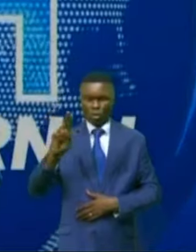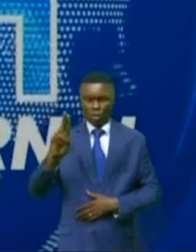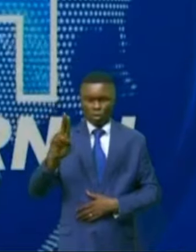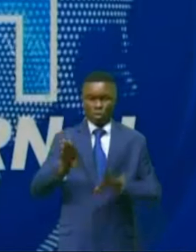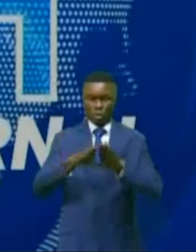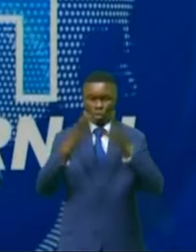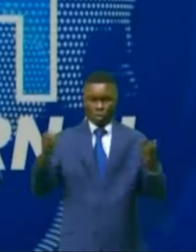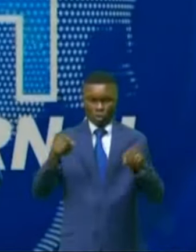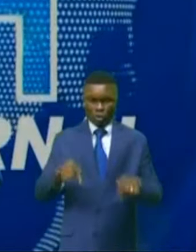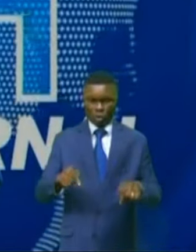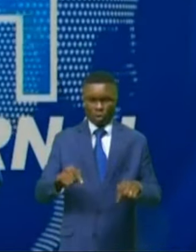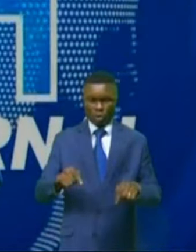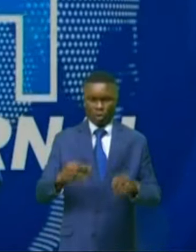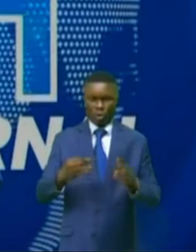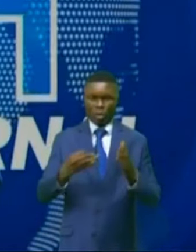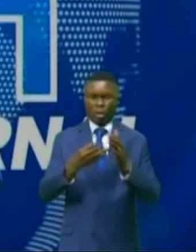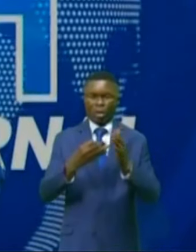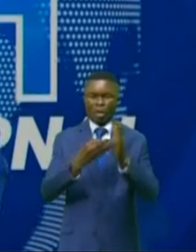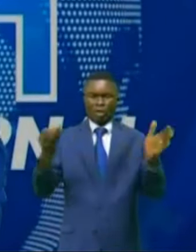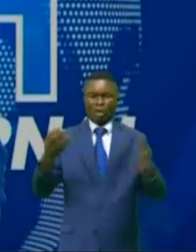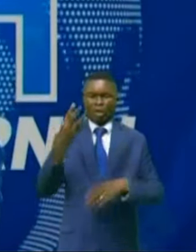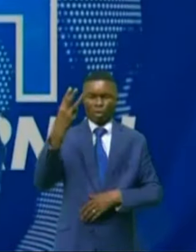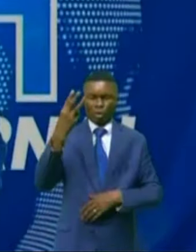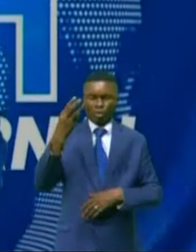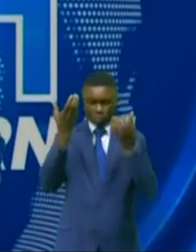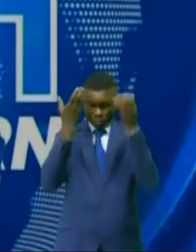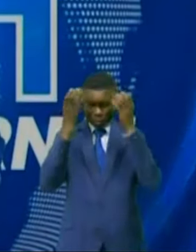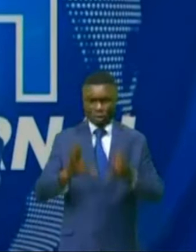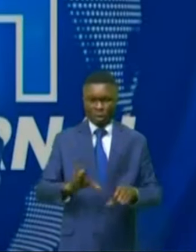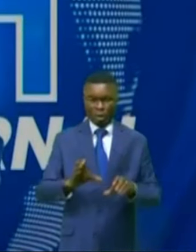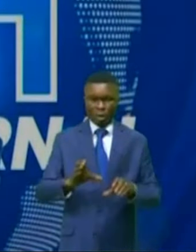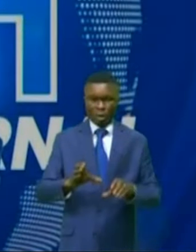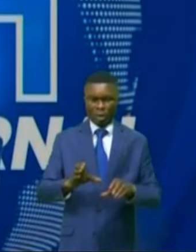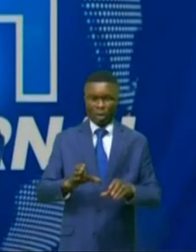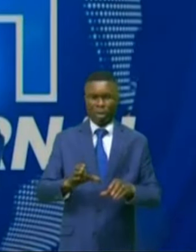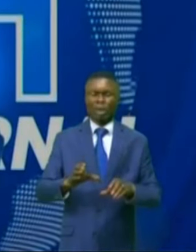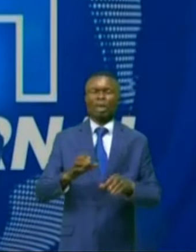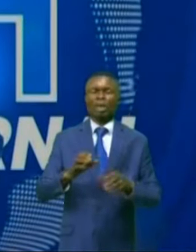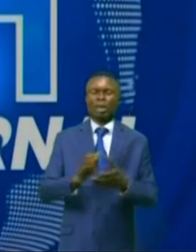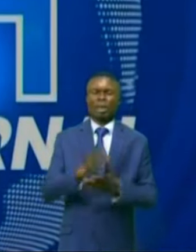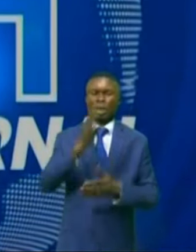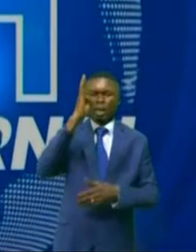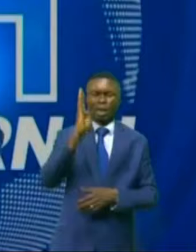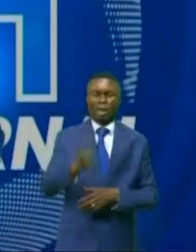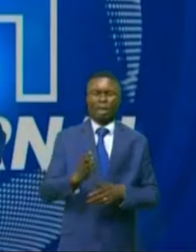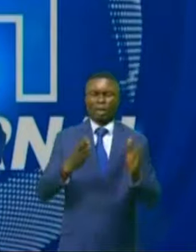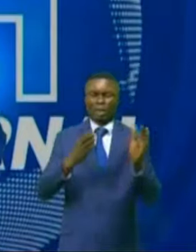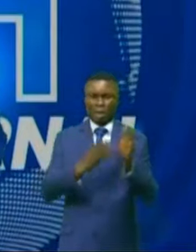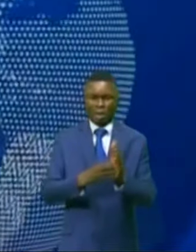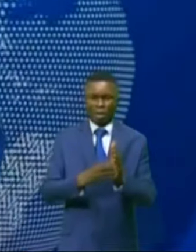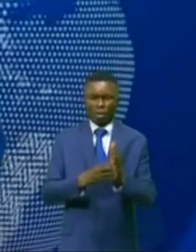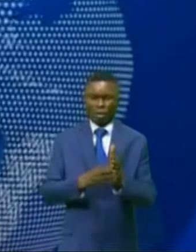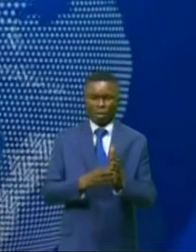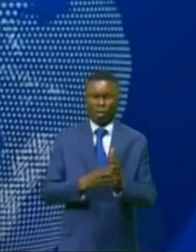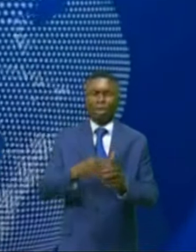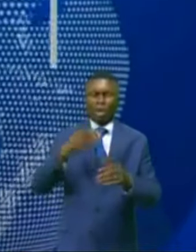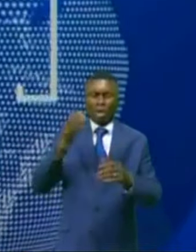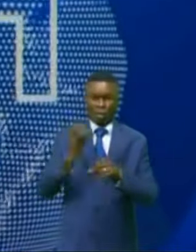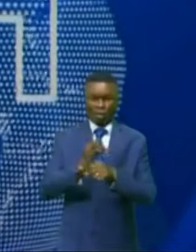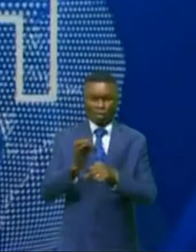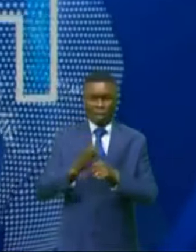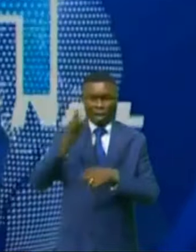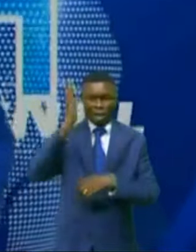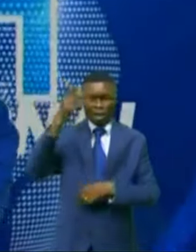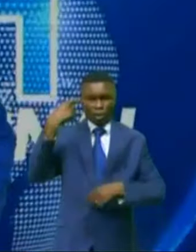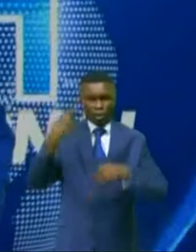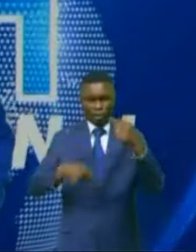Ouverture ce jeudi de la 63e convention du district 409 de l'Hans Club. En prélude de ses assises, une conférence